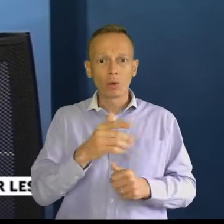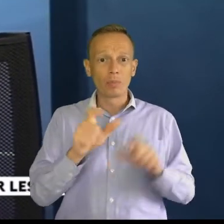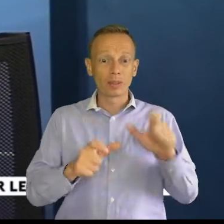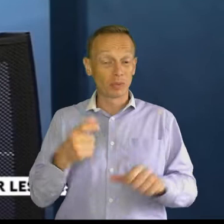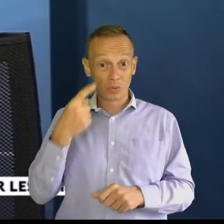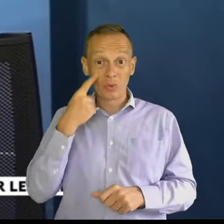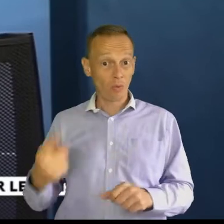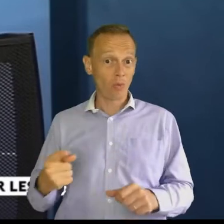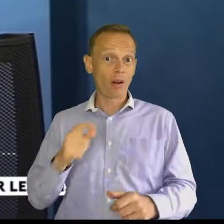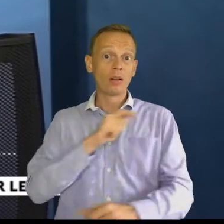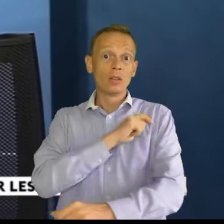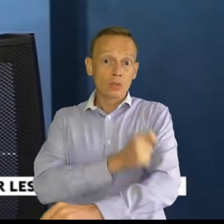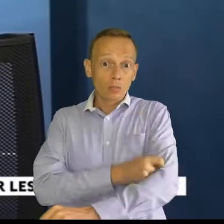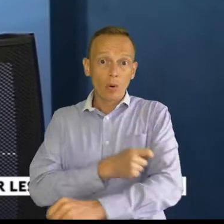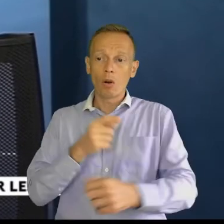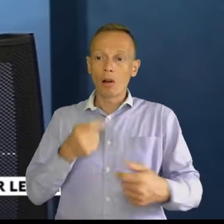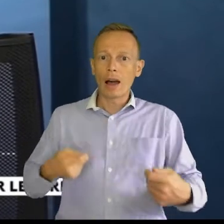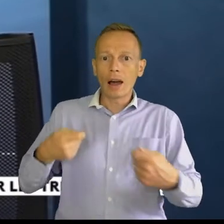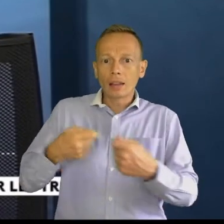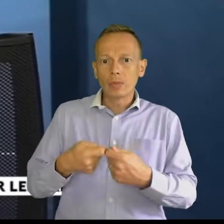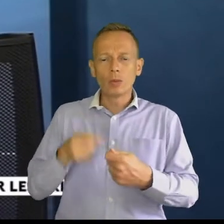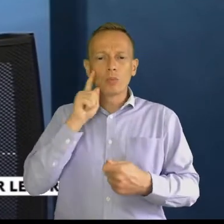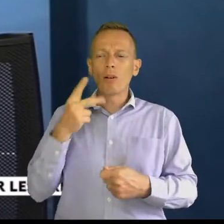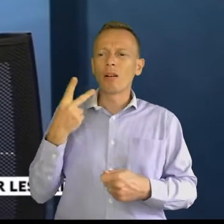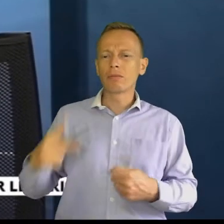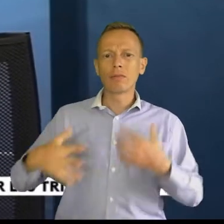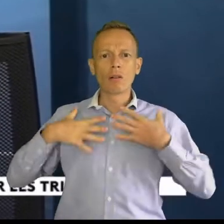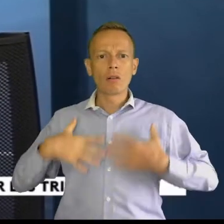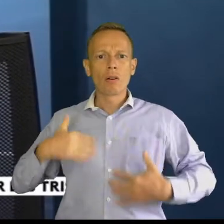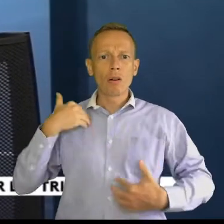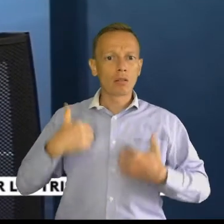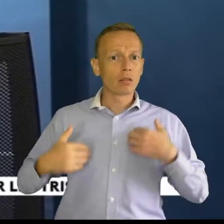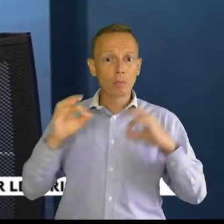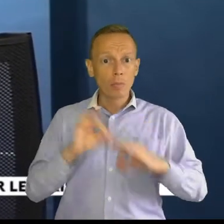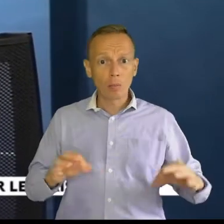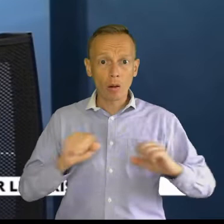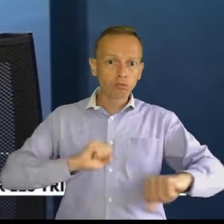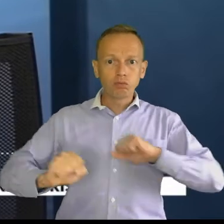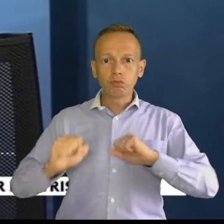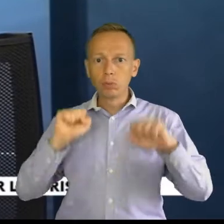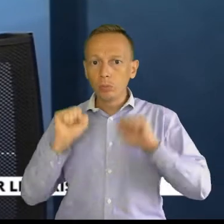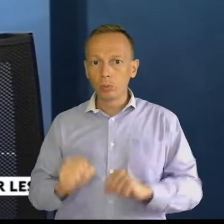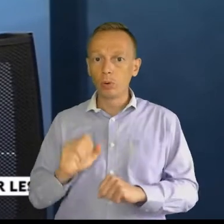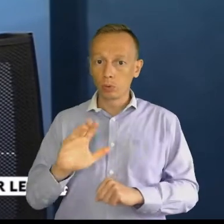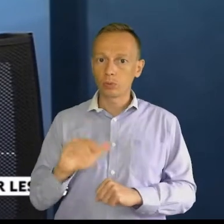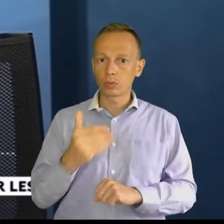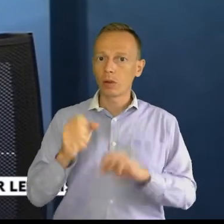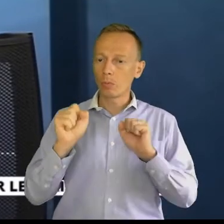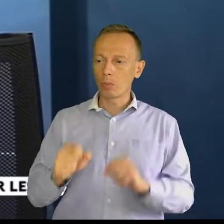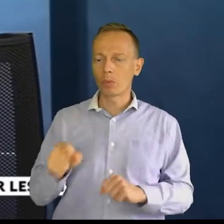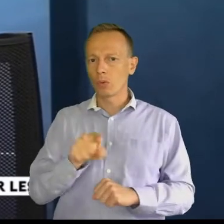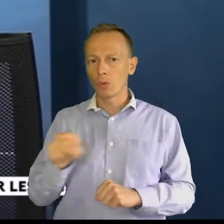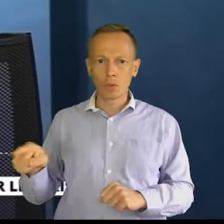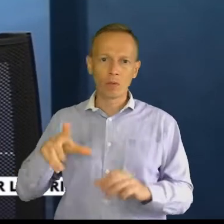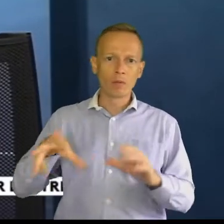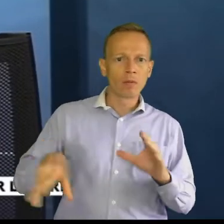tout à fait possible. Voilà, en passant par l'activité physique et sportive adaptée, parce que les corps, à ma connaissance, ne sont pas porteurs de handicap, donc